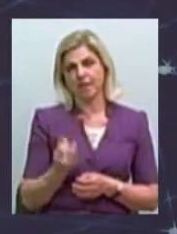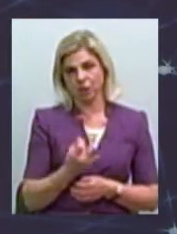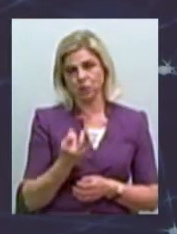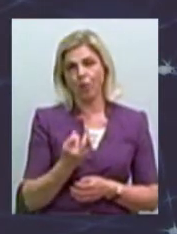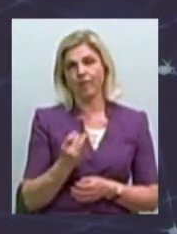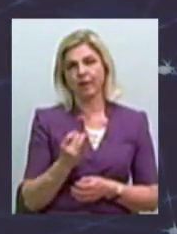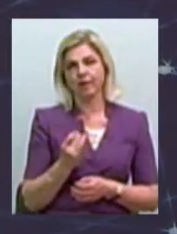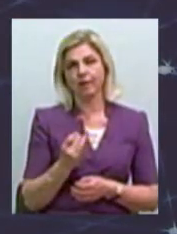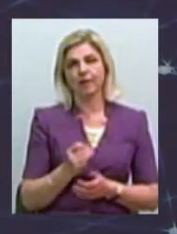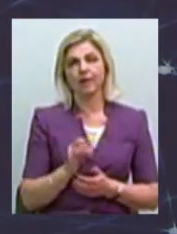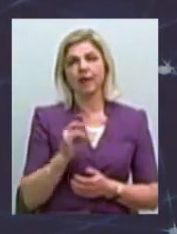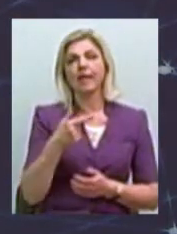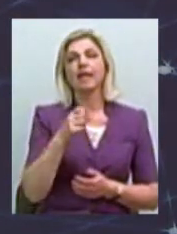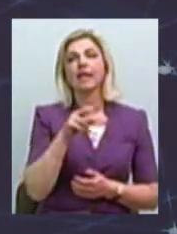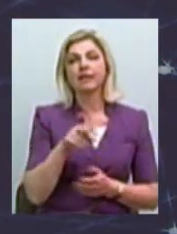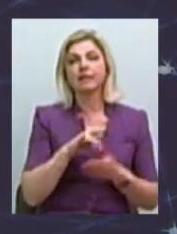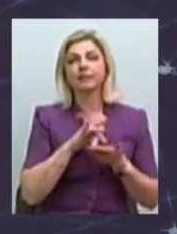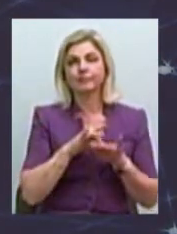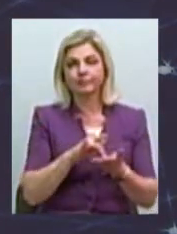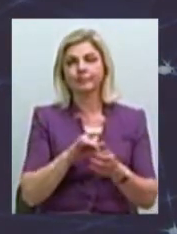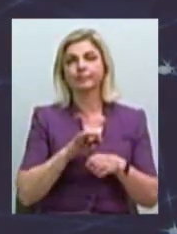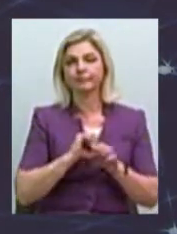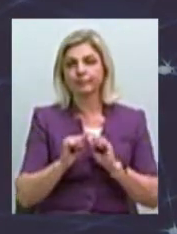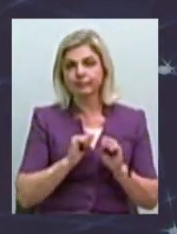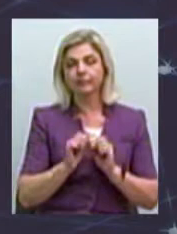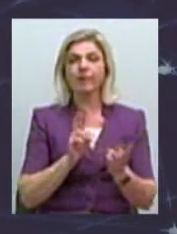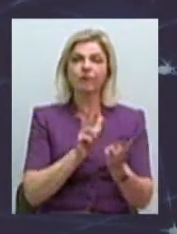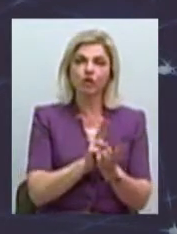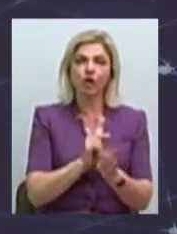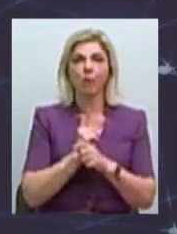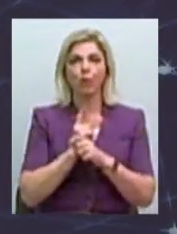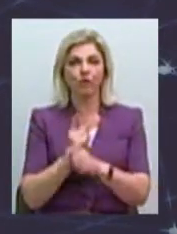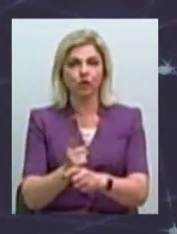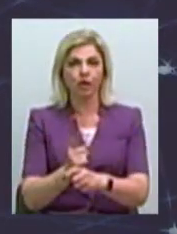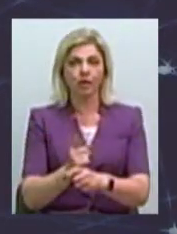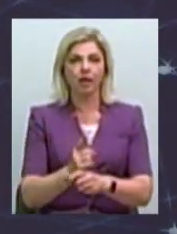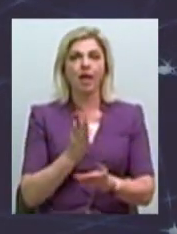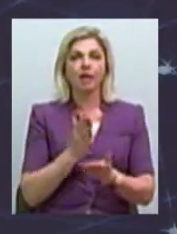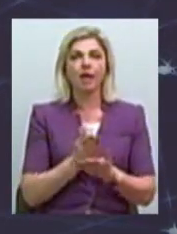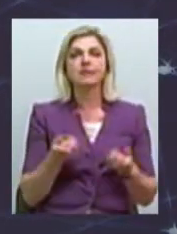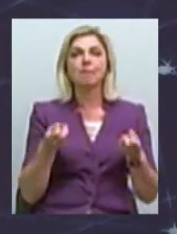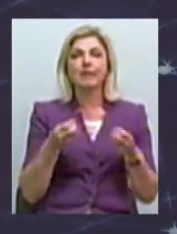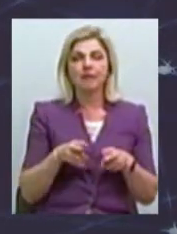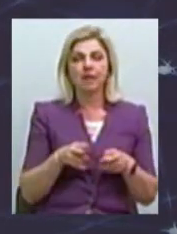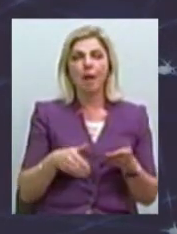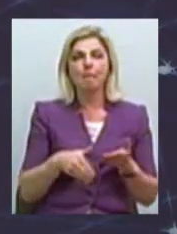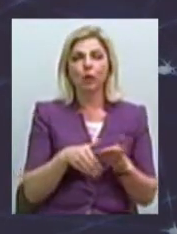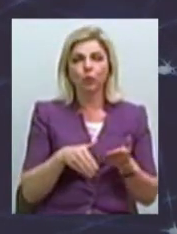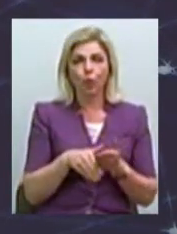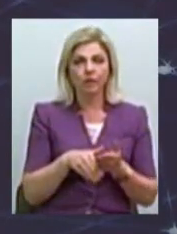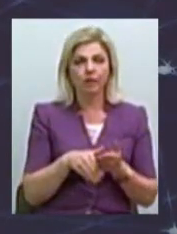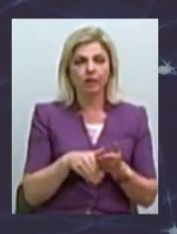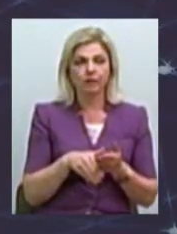и гиды, которые бы встречали и провожали так называемое, есть такая специализация, методика